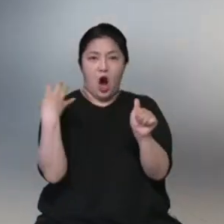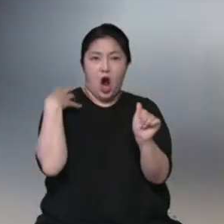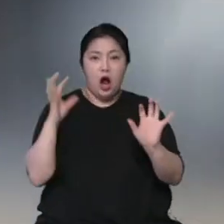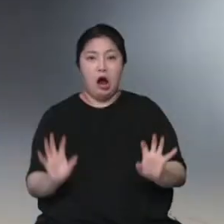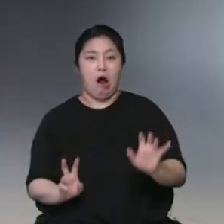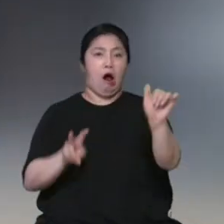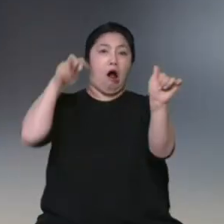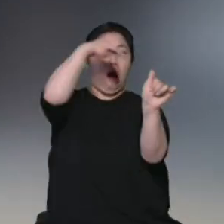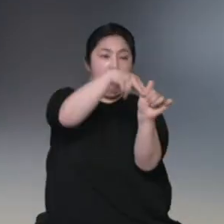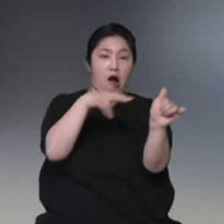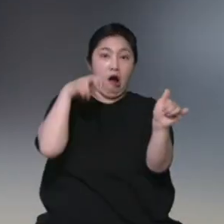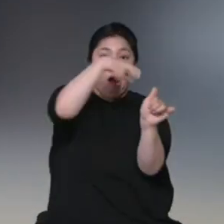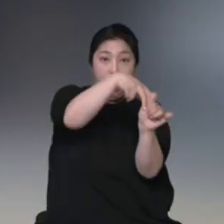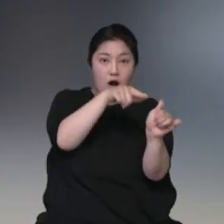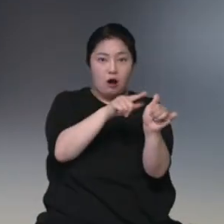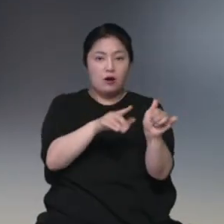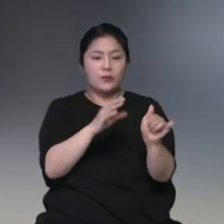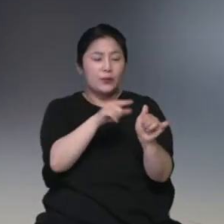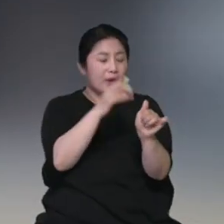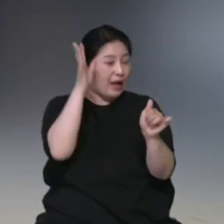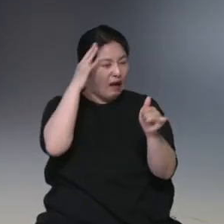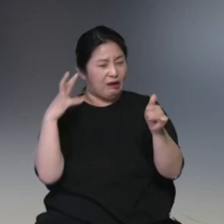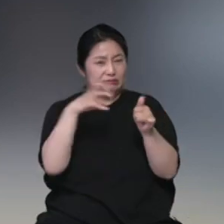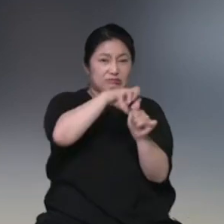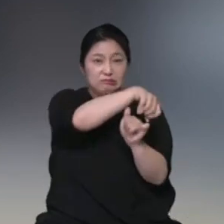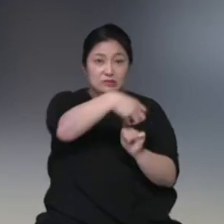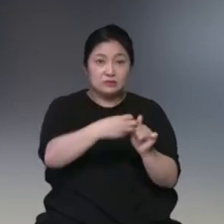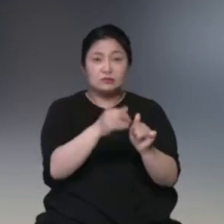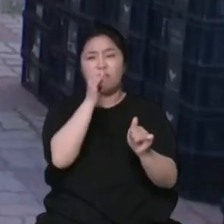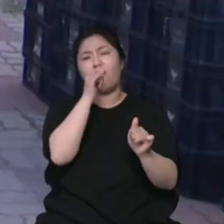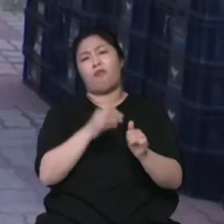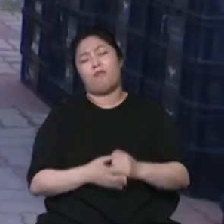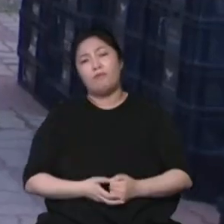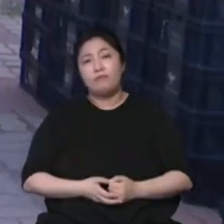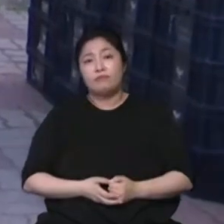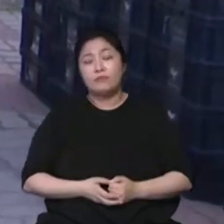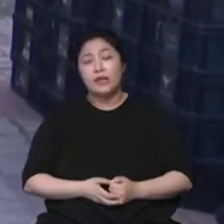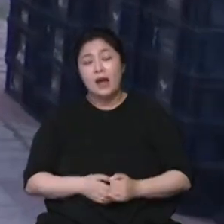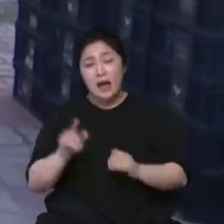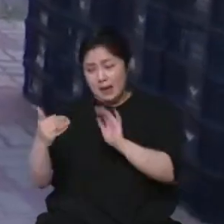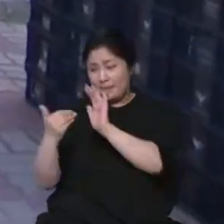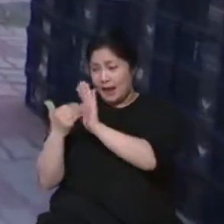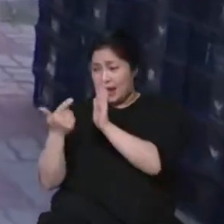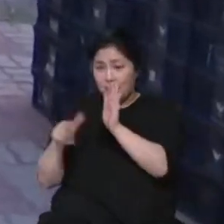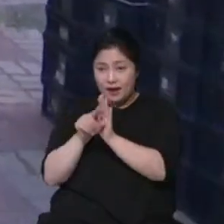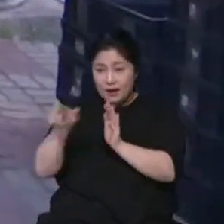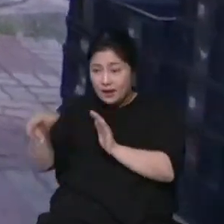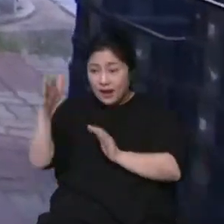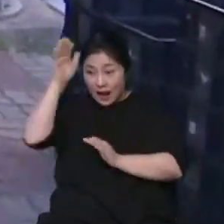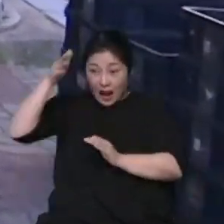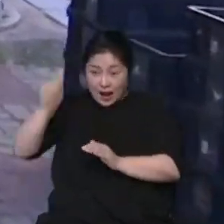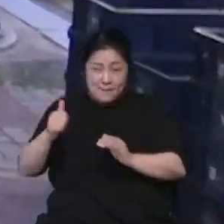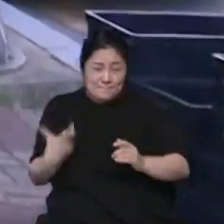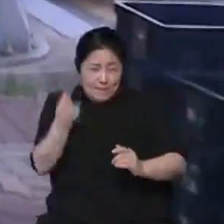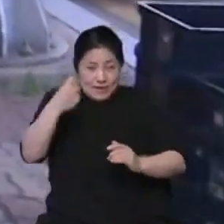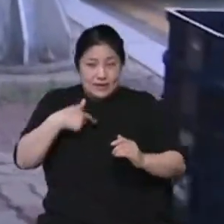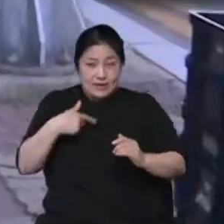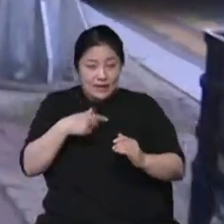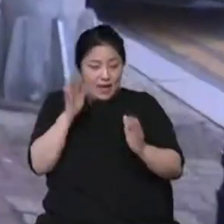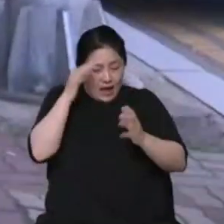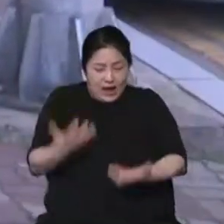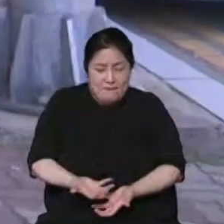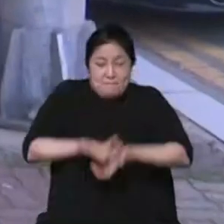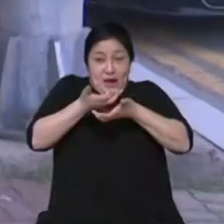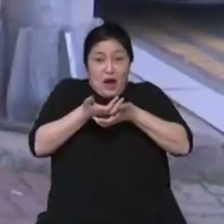어깨 높이까지 뛰어오르며 푸들을 매섭게 공격합니다. 사고를 막기 위해 견주는 재빨리 자신의 푸들을